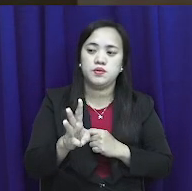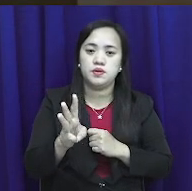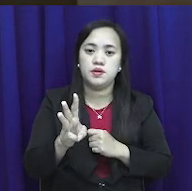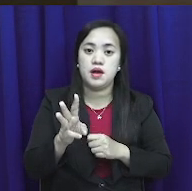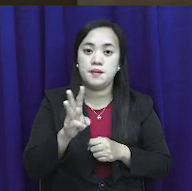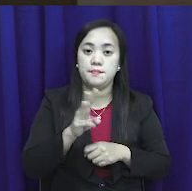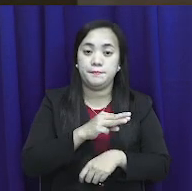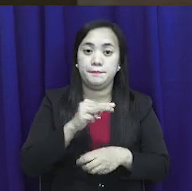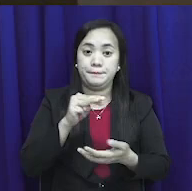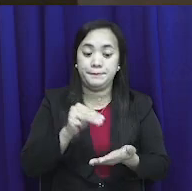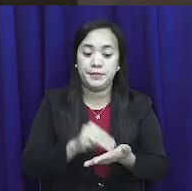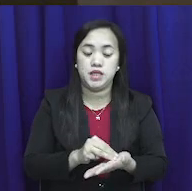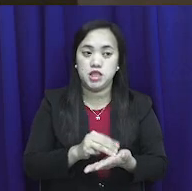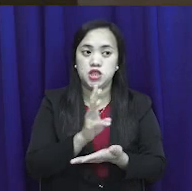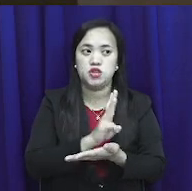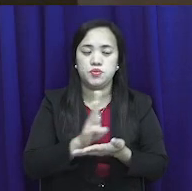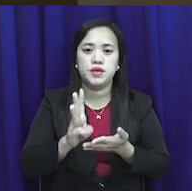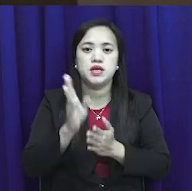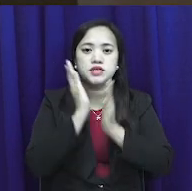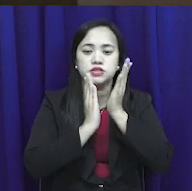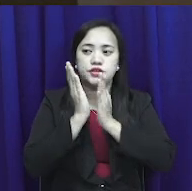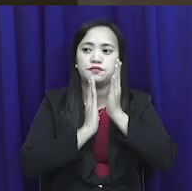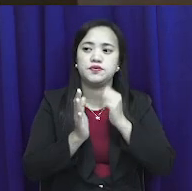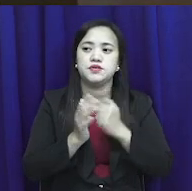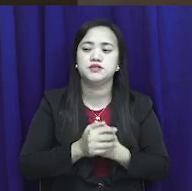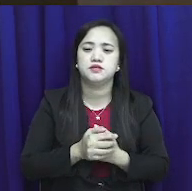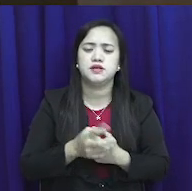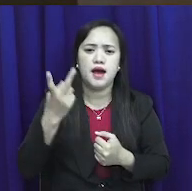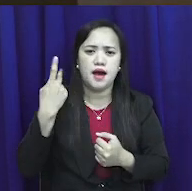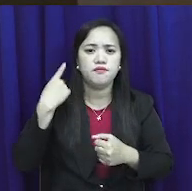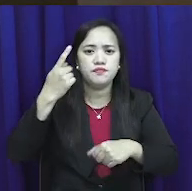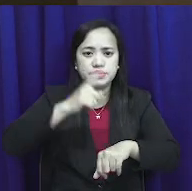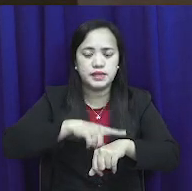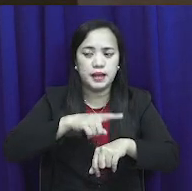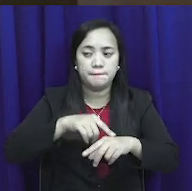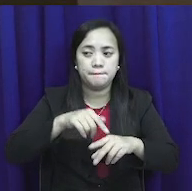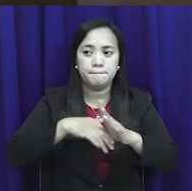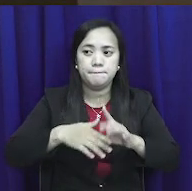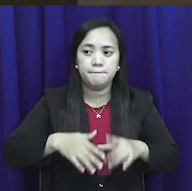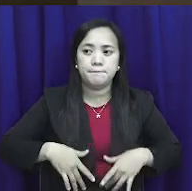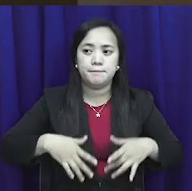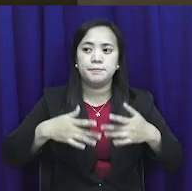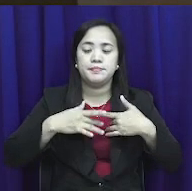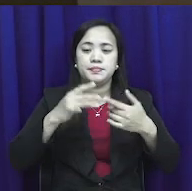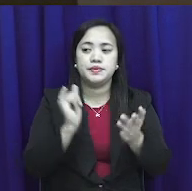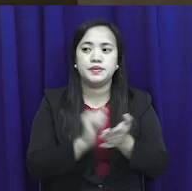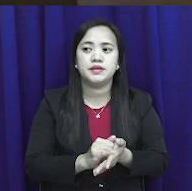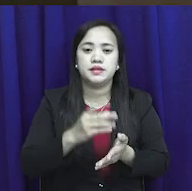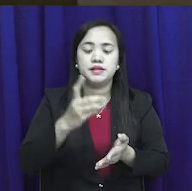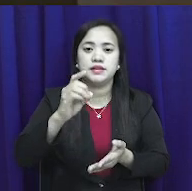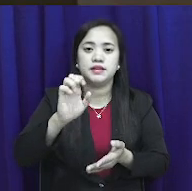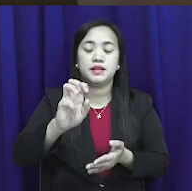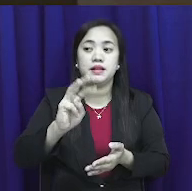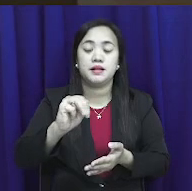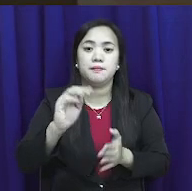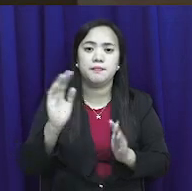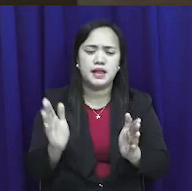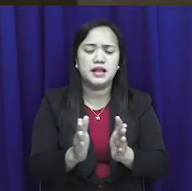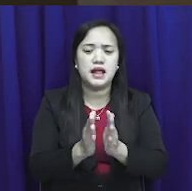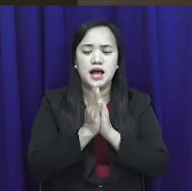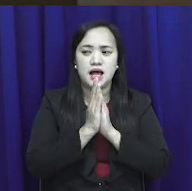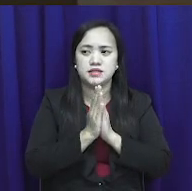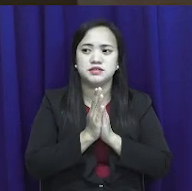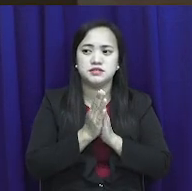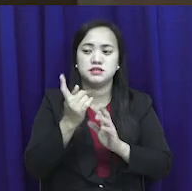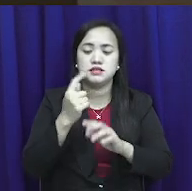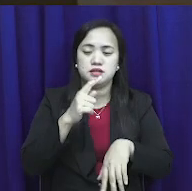service naman natin ah dumating yung time sa akin na nagdedemand na si brother Noel kasi nakikita ko